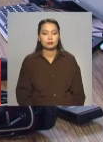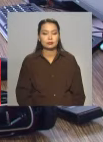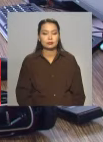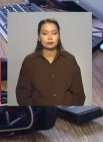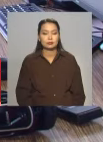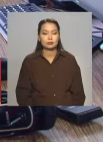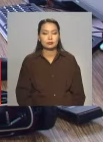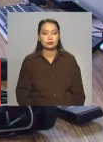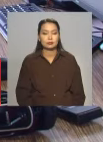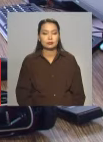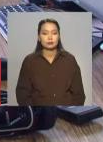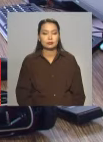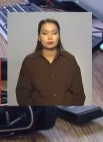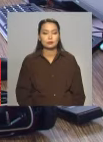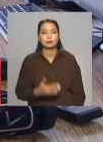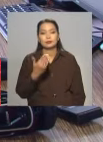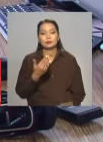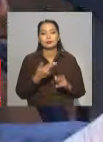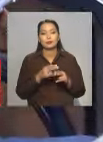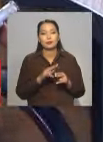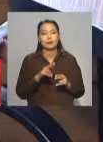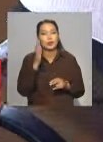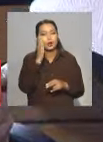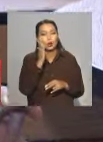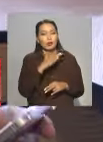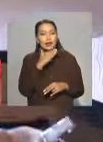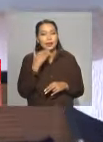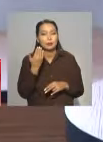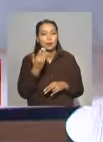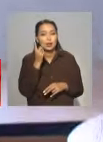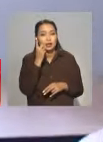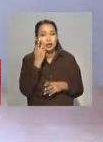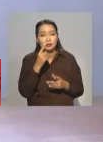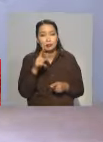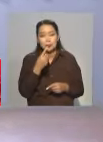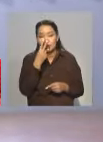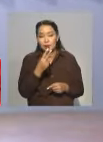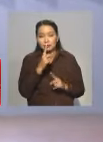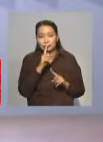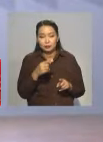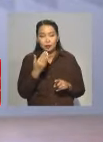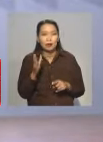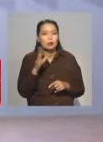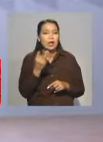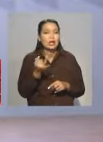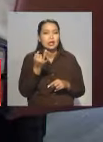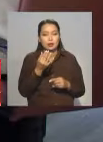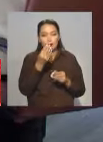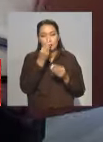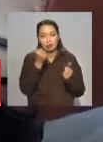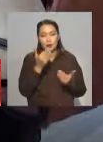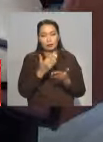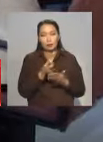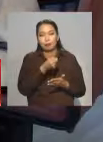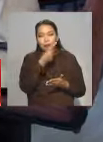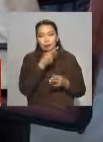Я, менде смартфонға үңілмесем, ұйқым келмейді. Телефонды бір сағат қарамасам, бар қызықтан қалып кеткендей боламын.